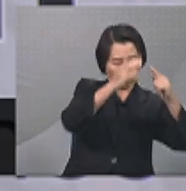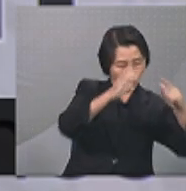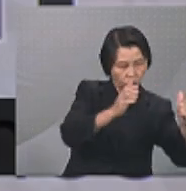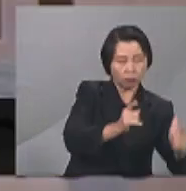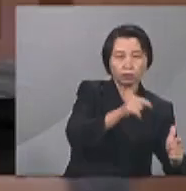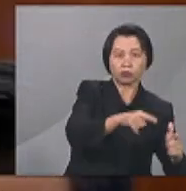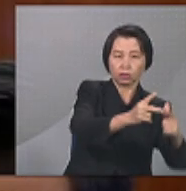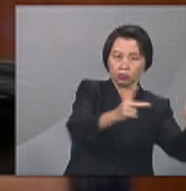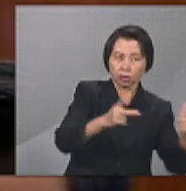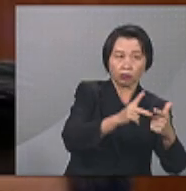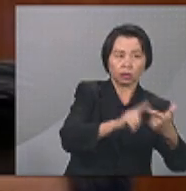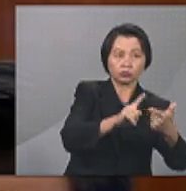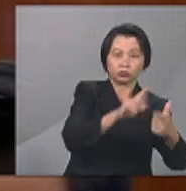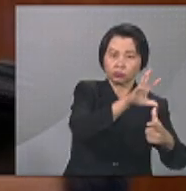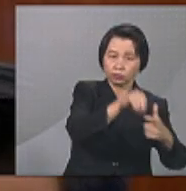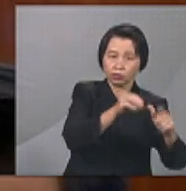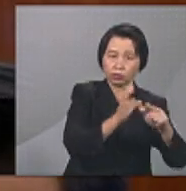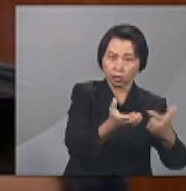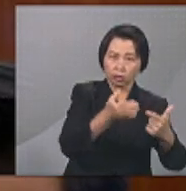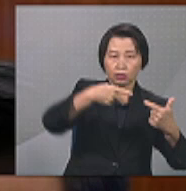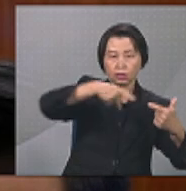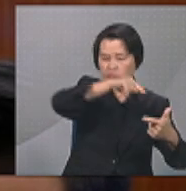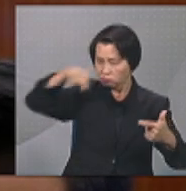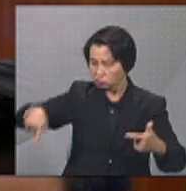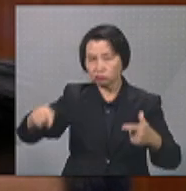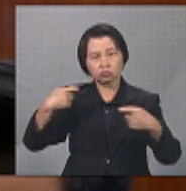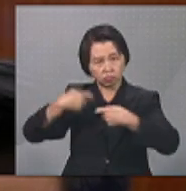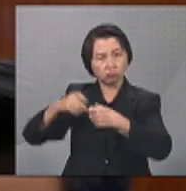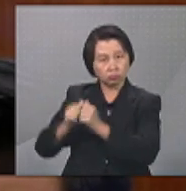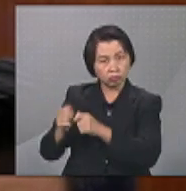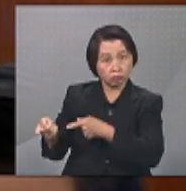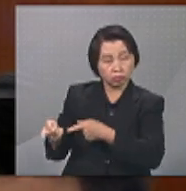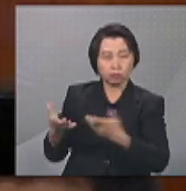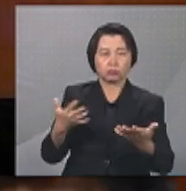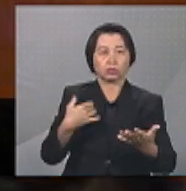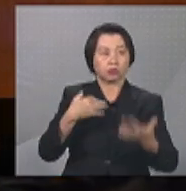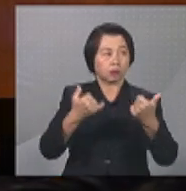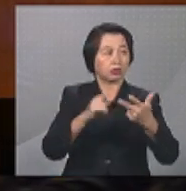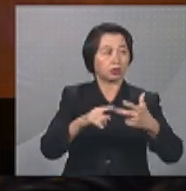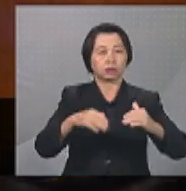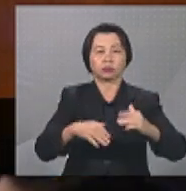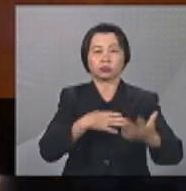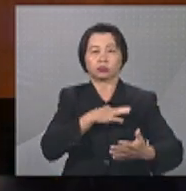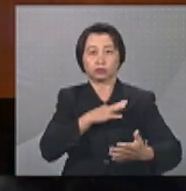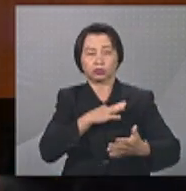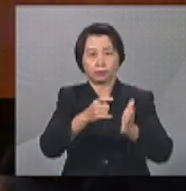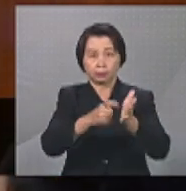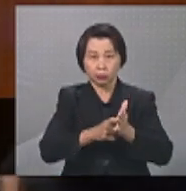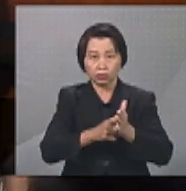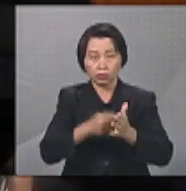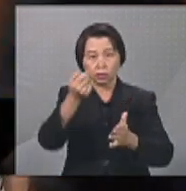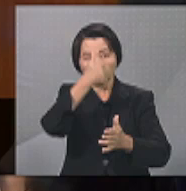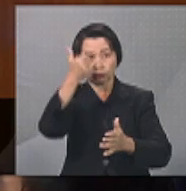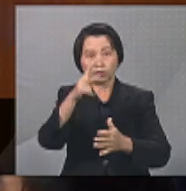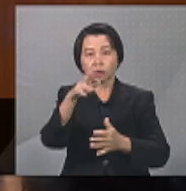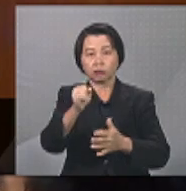daripada kawasan atau terlibat dalam kluster Pengerang? Dan soalan kedua saya setakat ini, adakah sukarelawan diperlukan lagi memandangkan kes kita lihat